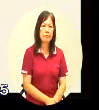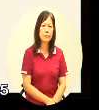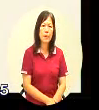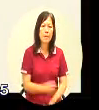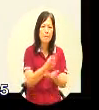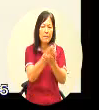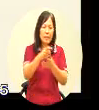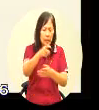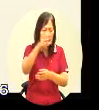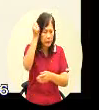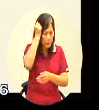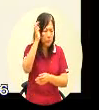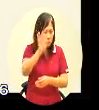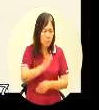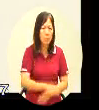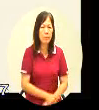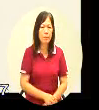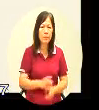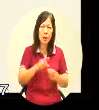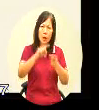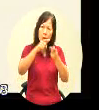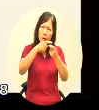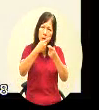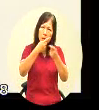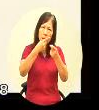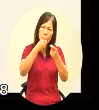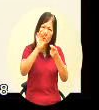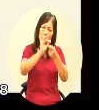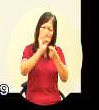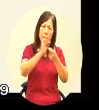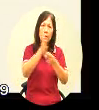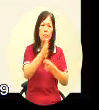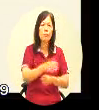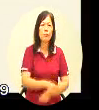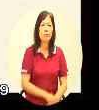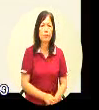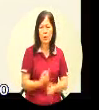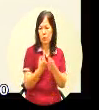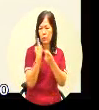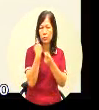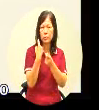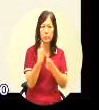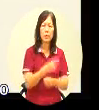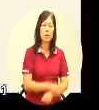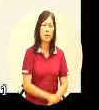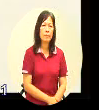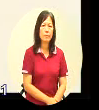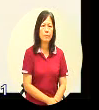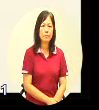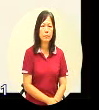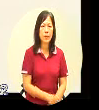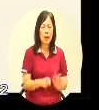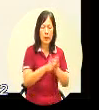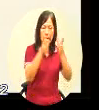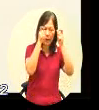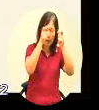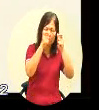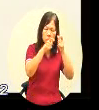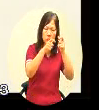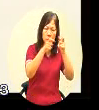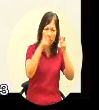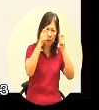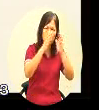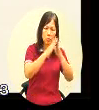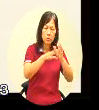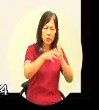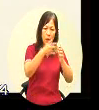大家还有印象哦，民国一百年，去年我们高雄市的